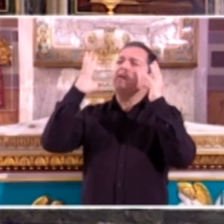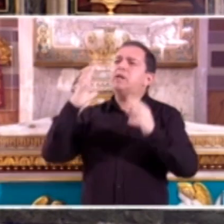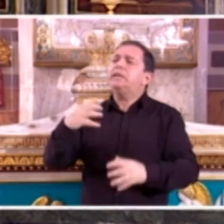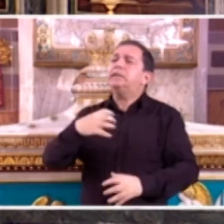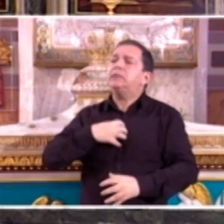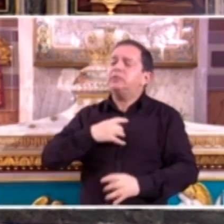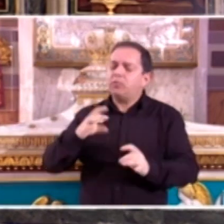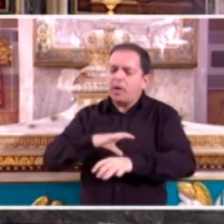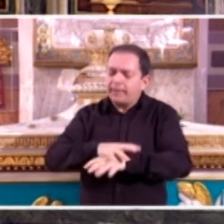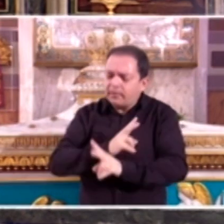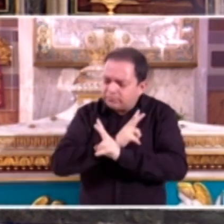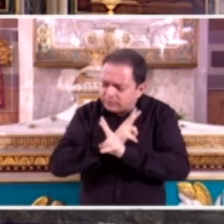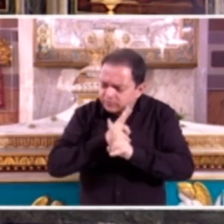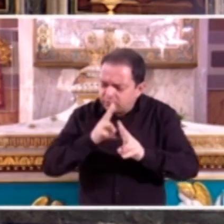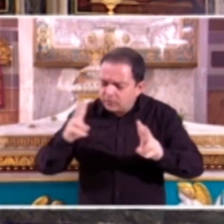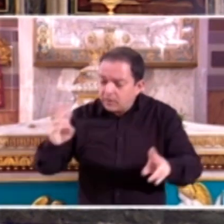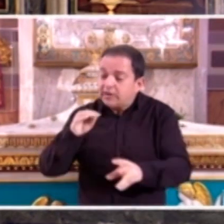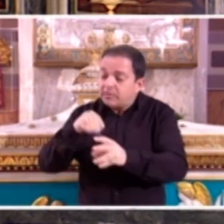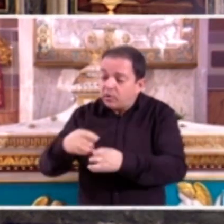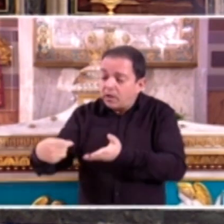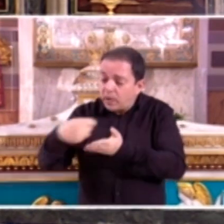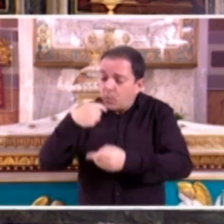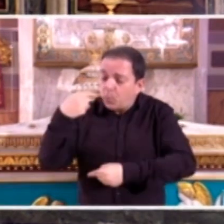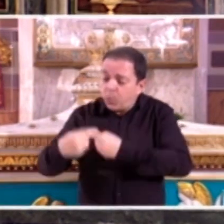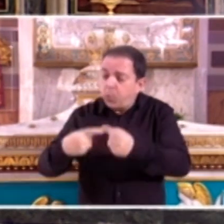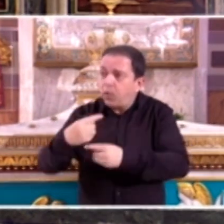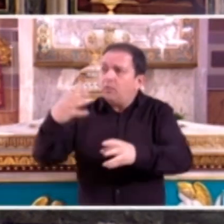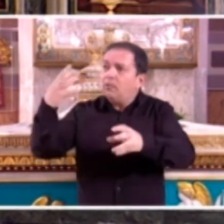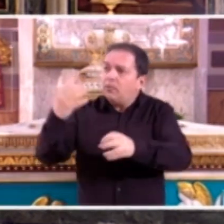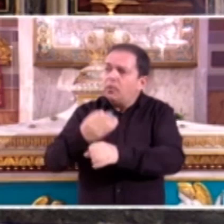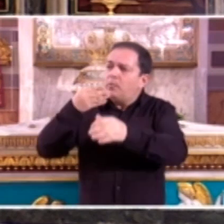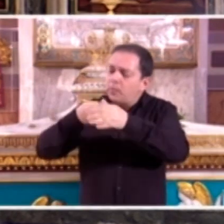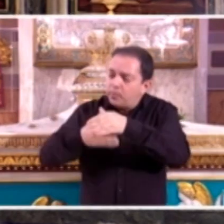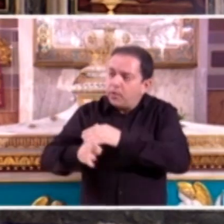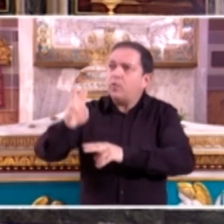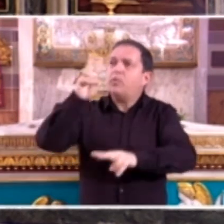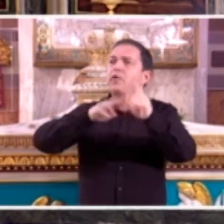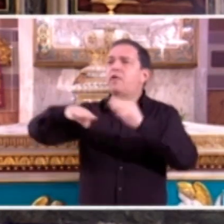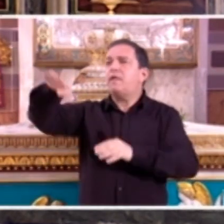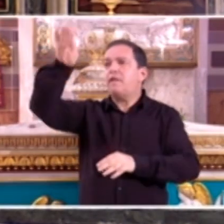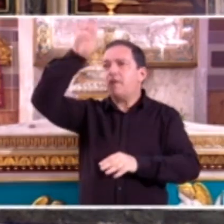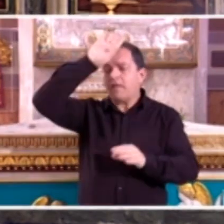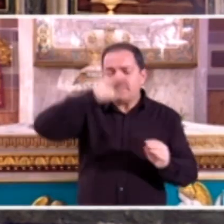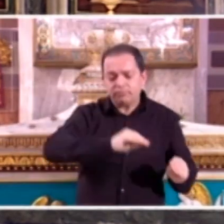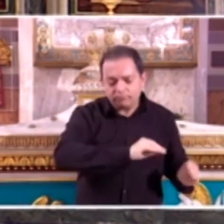ανενόχος και ακατακρίτως μετέχειν των Αγίων σου μυστηρίων και της επουρανίου σου βασιλείας, αξιοθήμε.